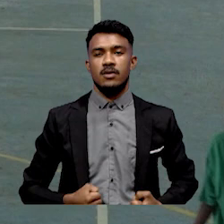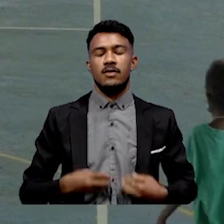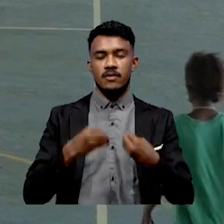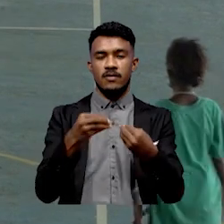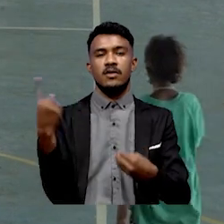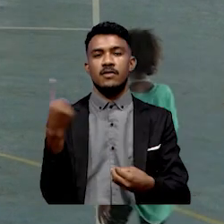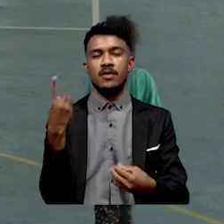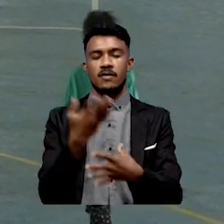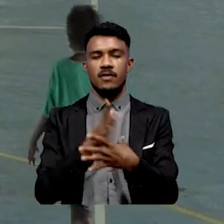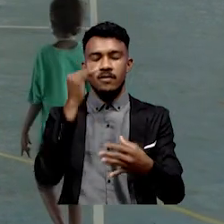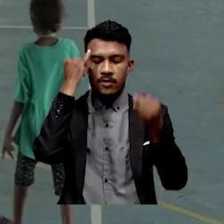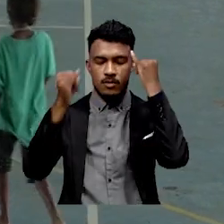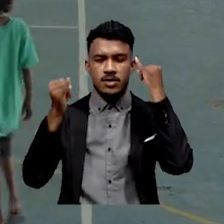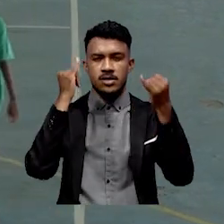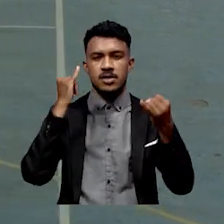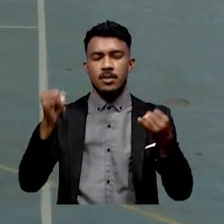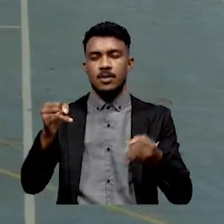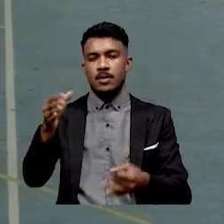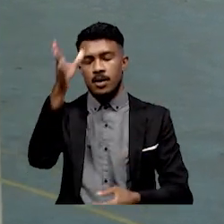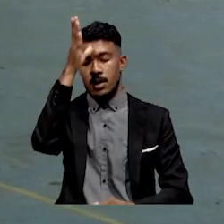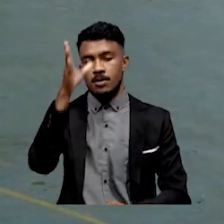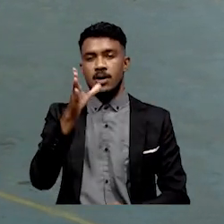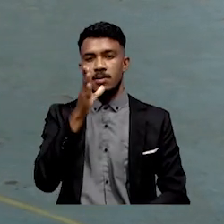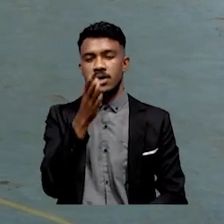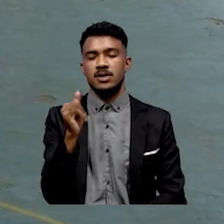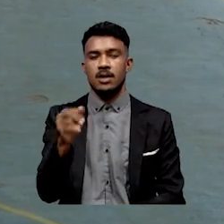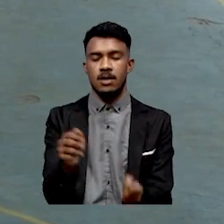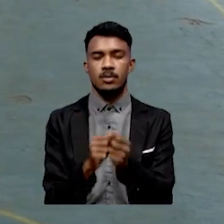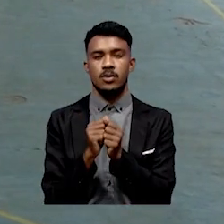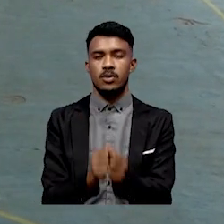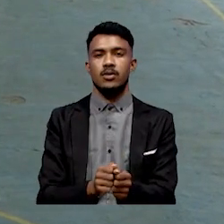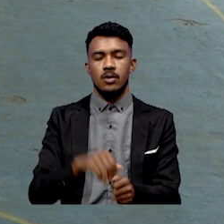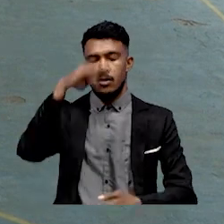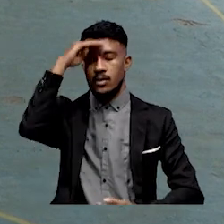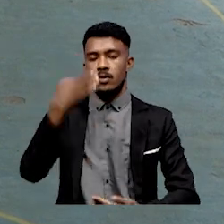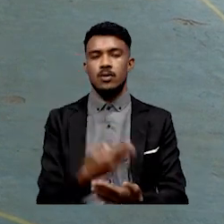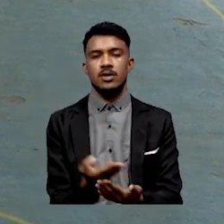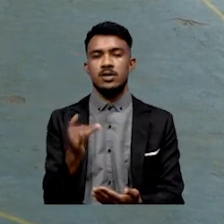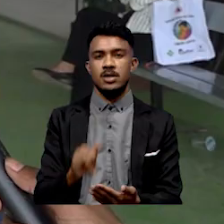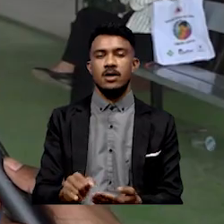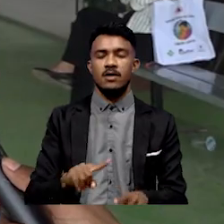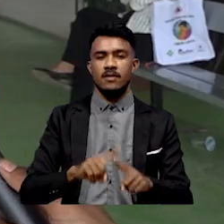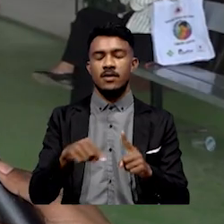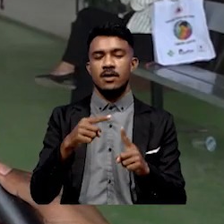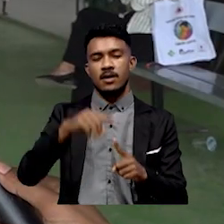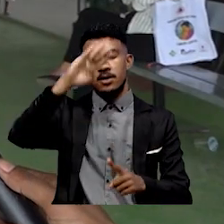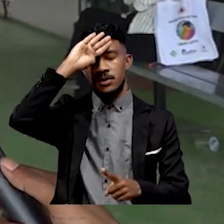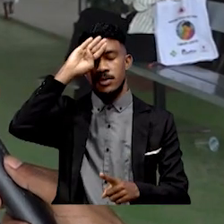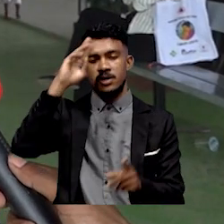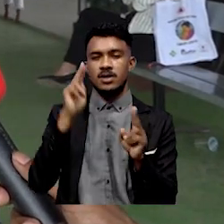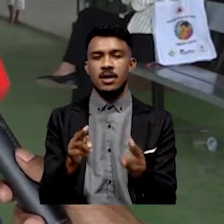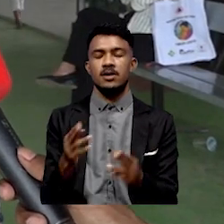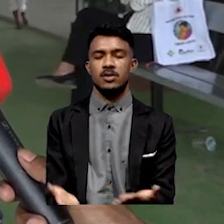sensibilização ina aman xira ato acompanha o an xira bahira i hai semanas ita lala esqueres i mos ba i fati selo